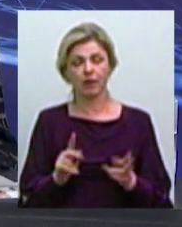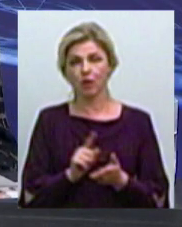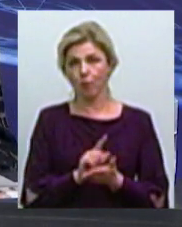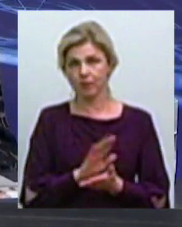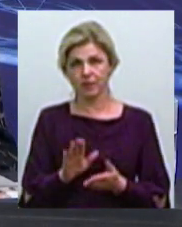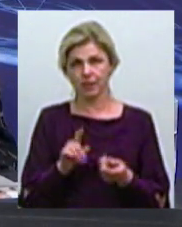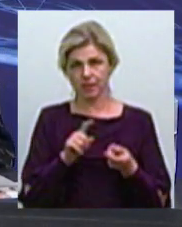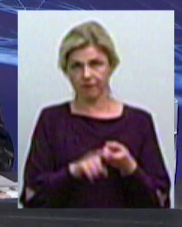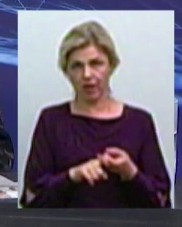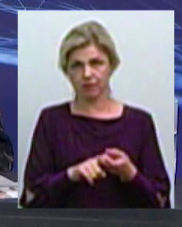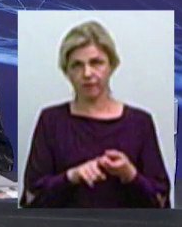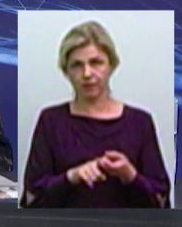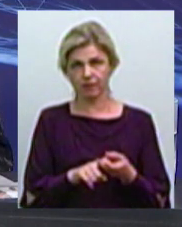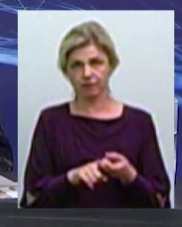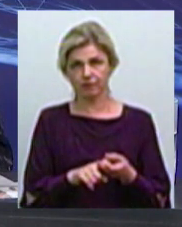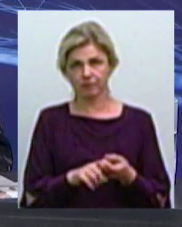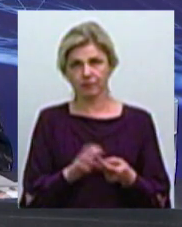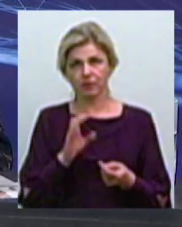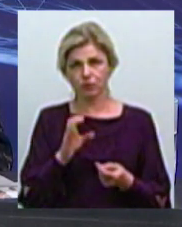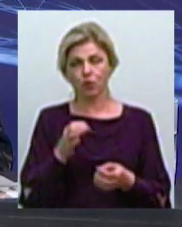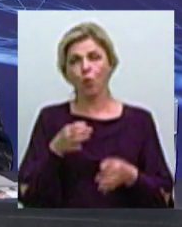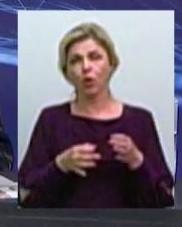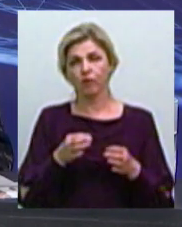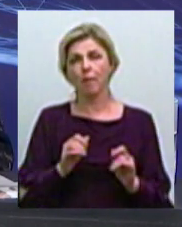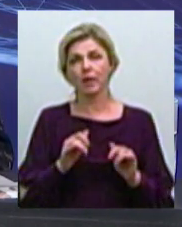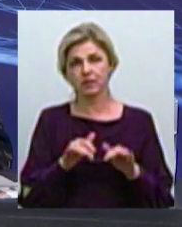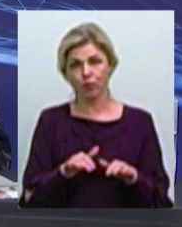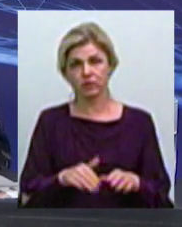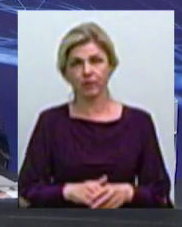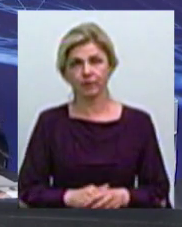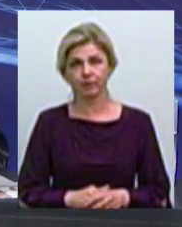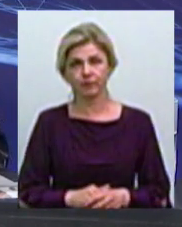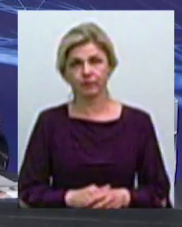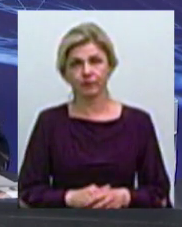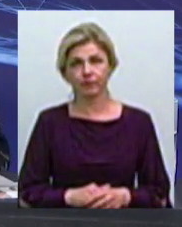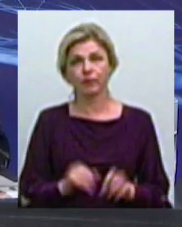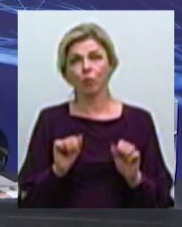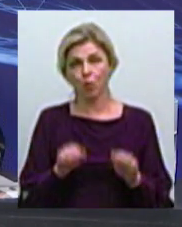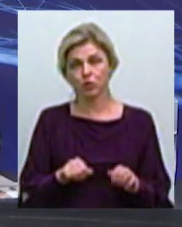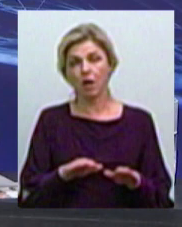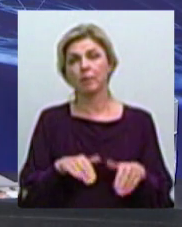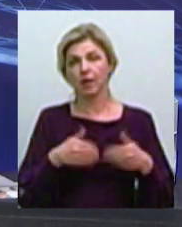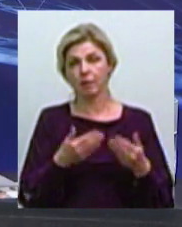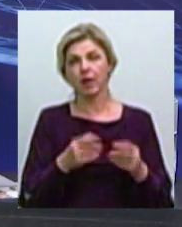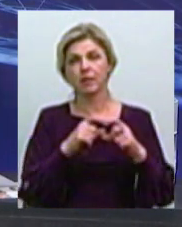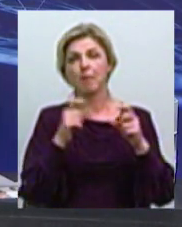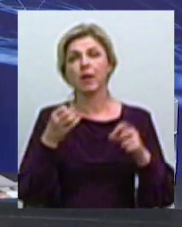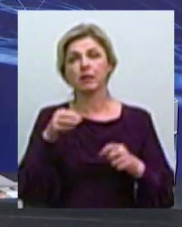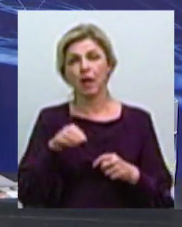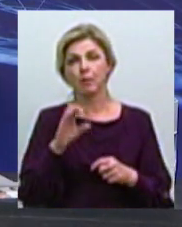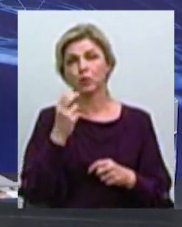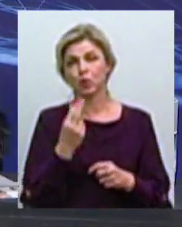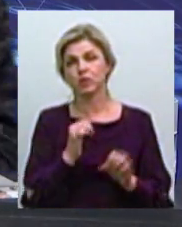не обязательно связывать именно с уголовным производством. Вот. Можно обратиться и в департамент социальной